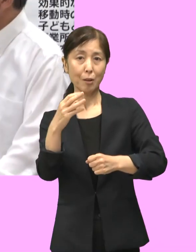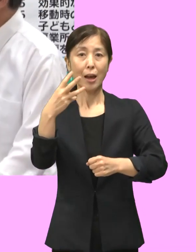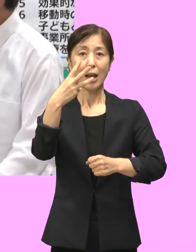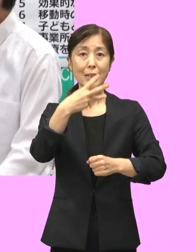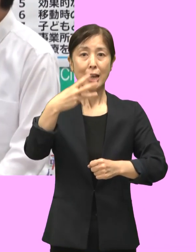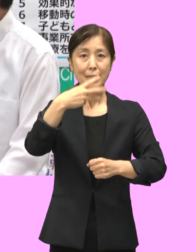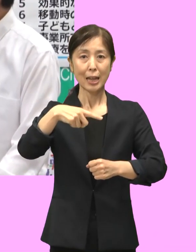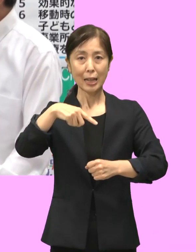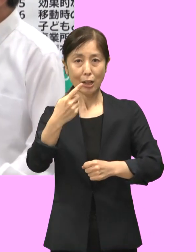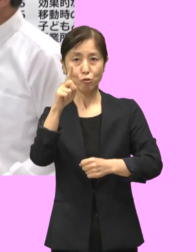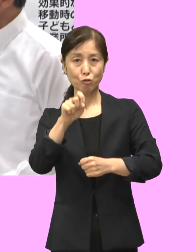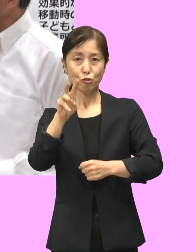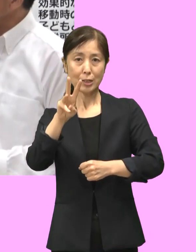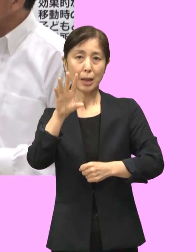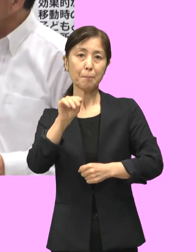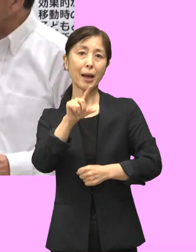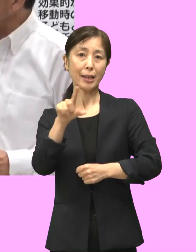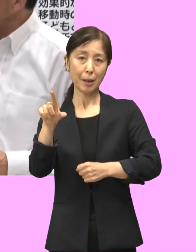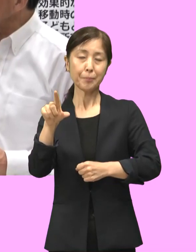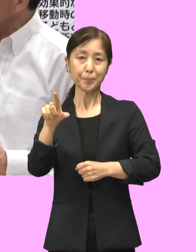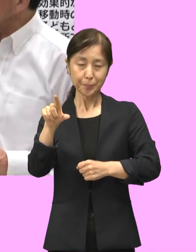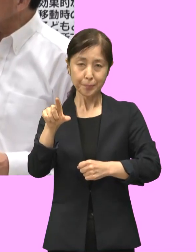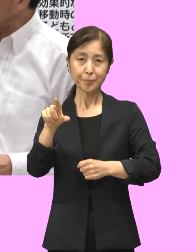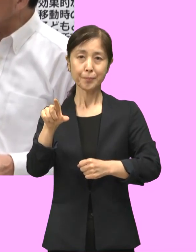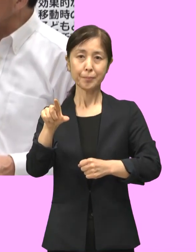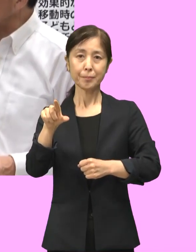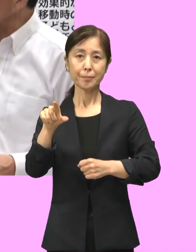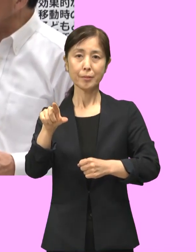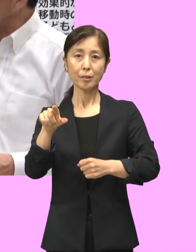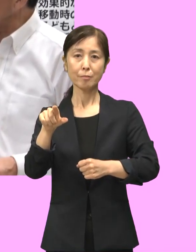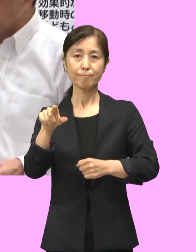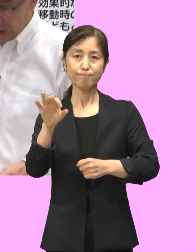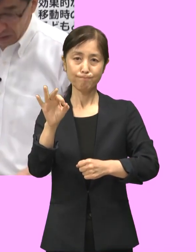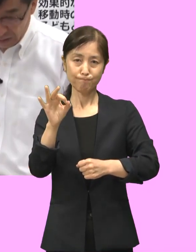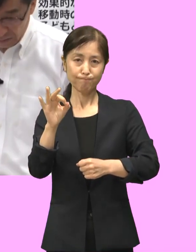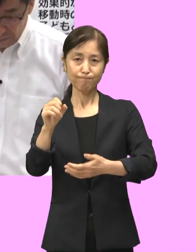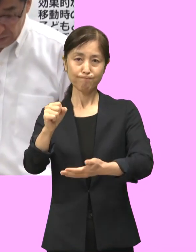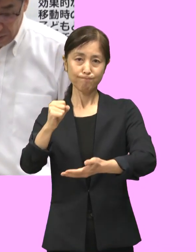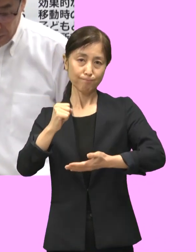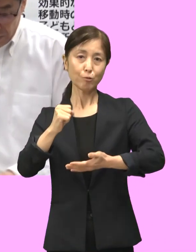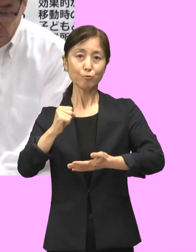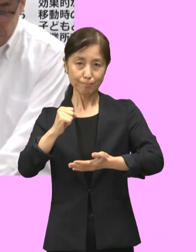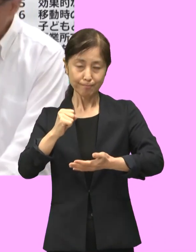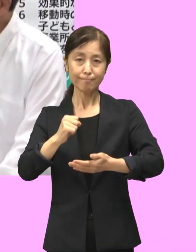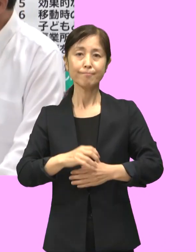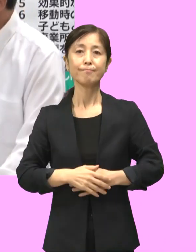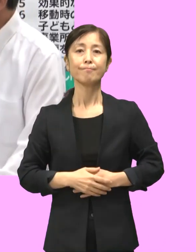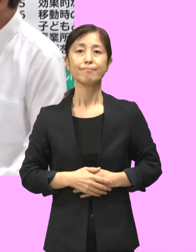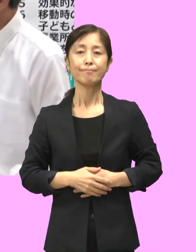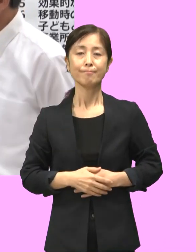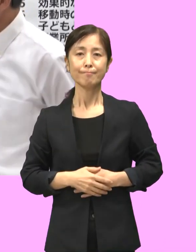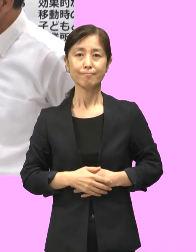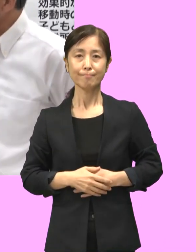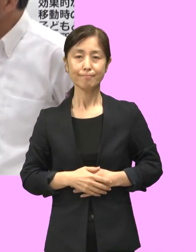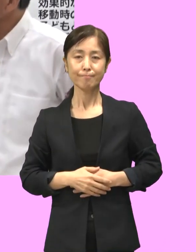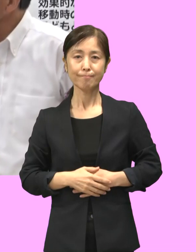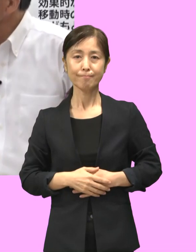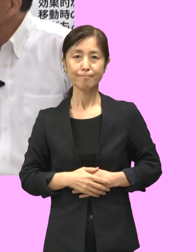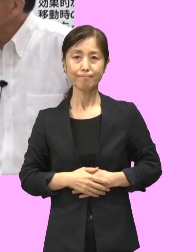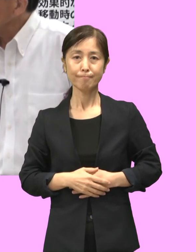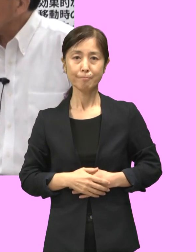3,113万円ということで、今回財産取得の、を実施するというものであ